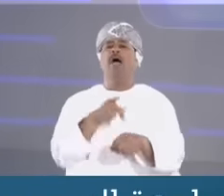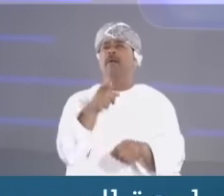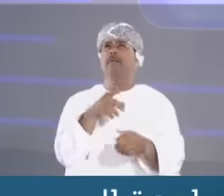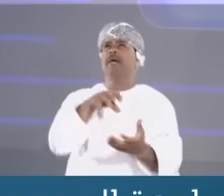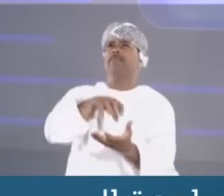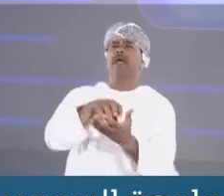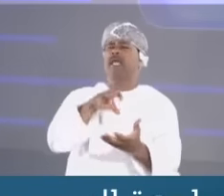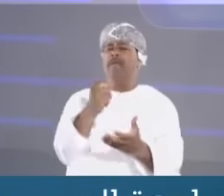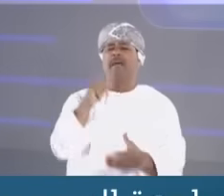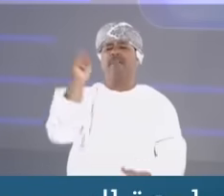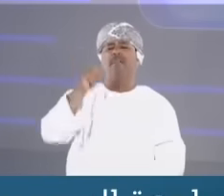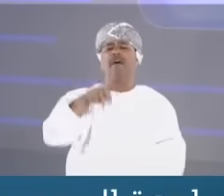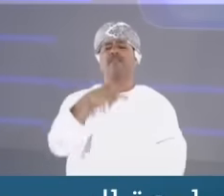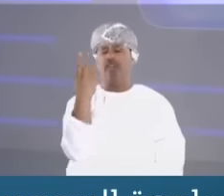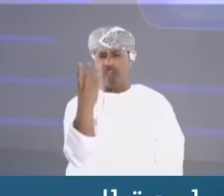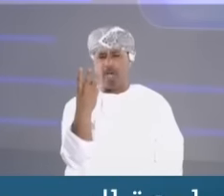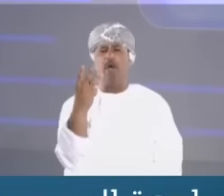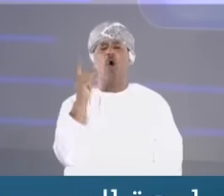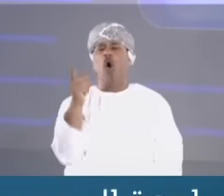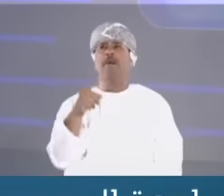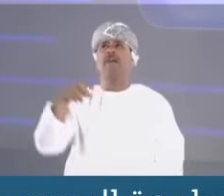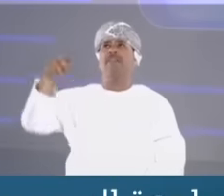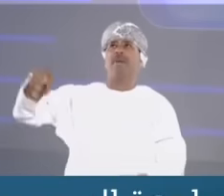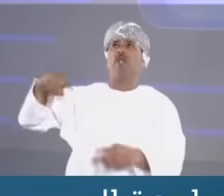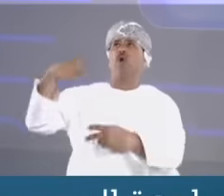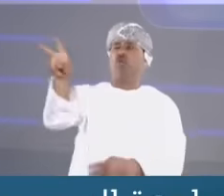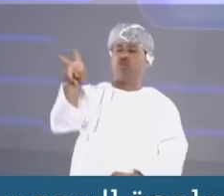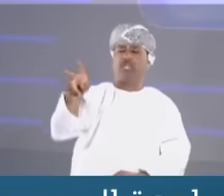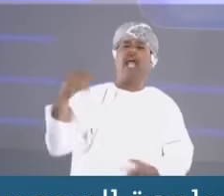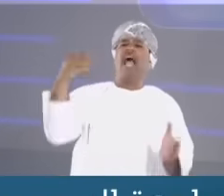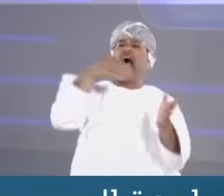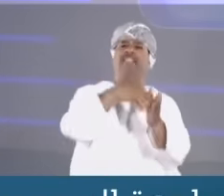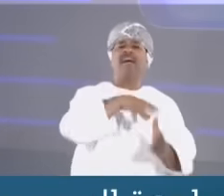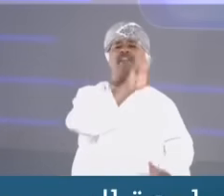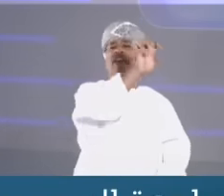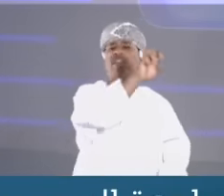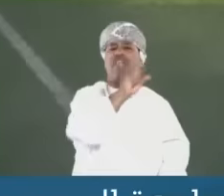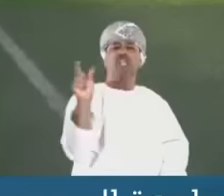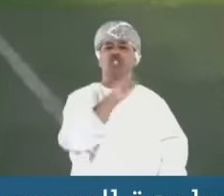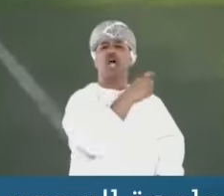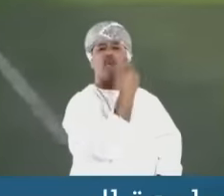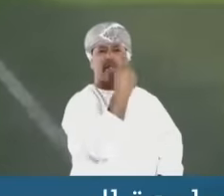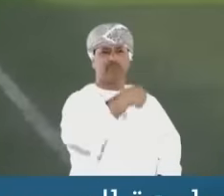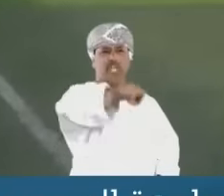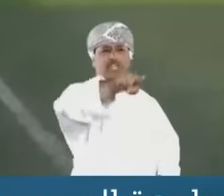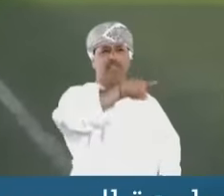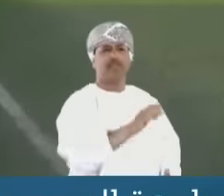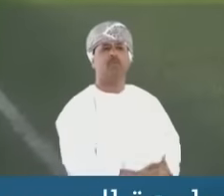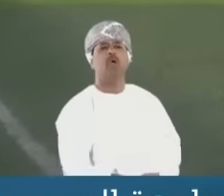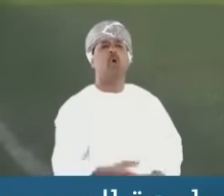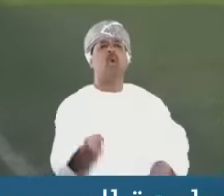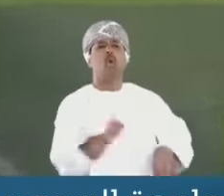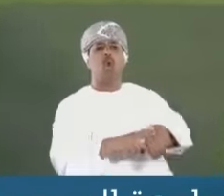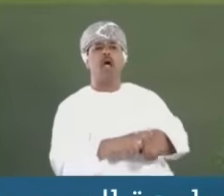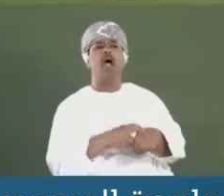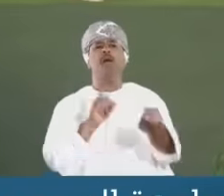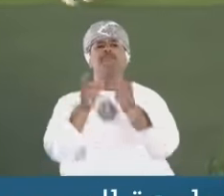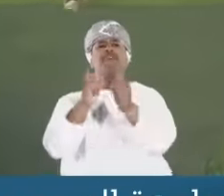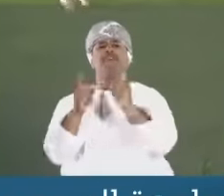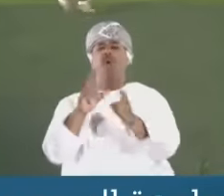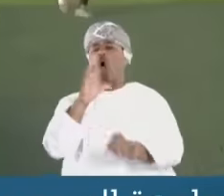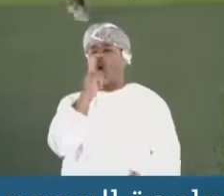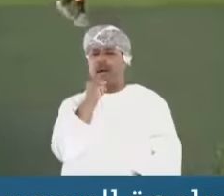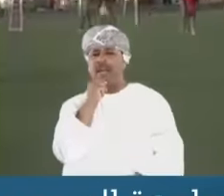مدى 3 أيام اعتبارا من 28 وحتى 30 من يناير الجاري. ويخوض منتخبنا